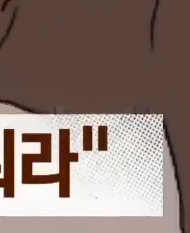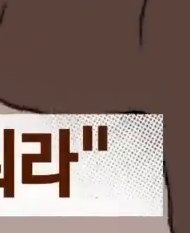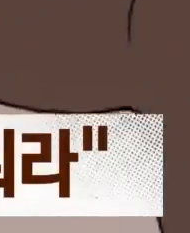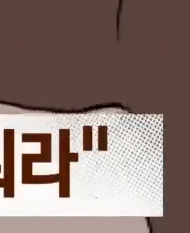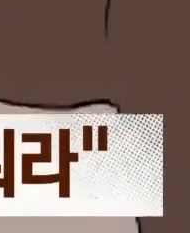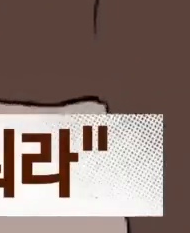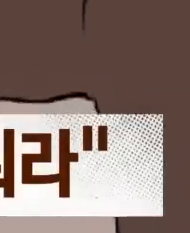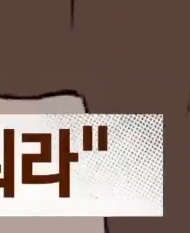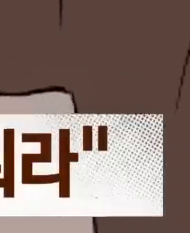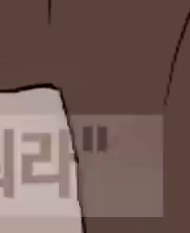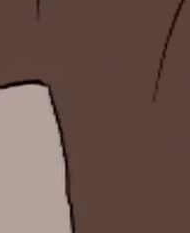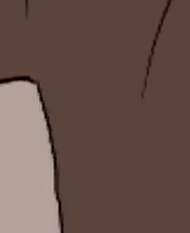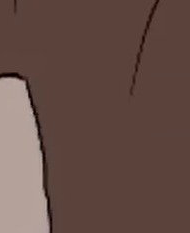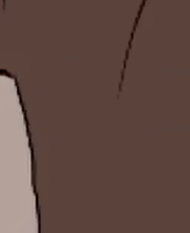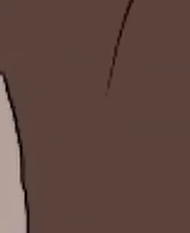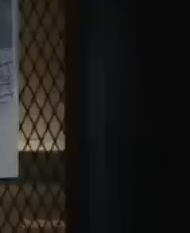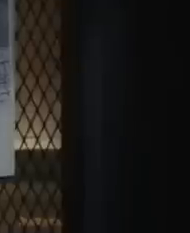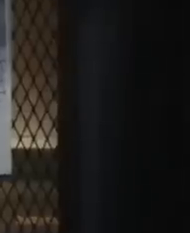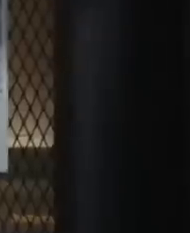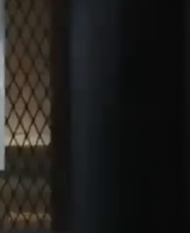우울증을 호소하자 폭행한 겁니다.